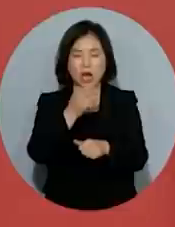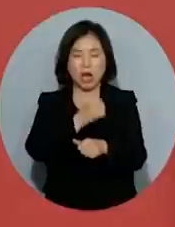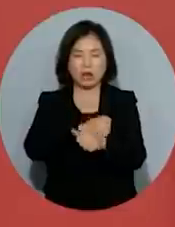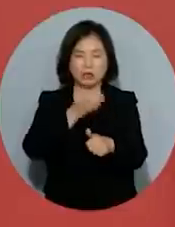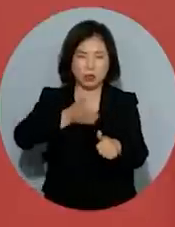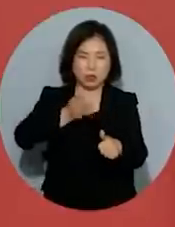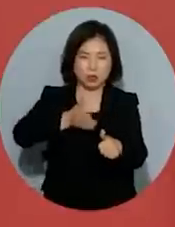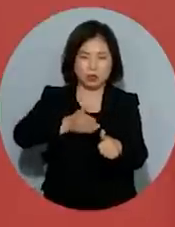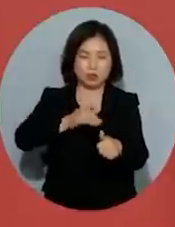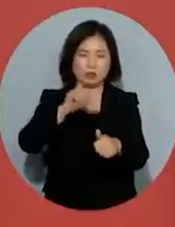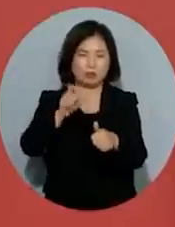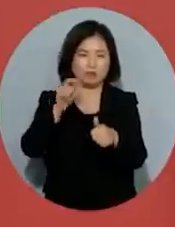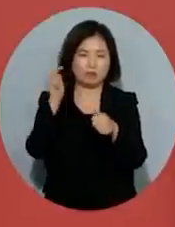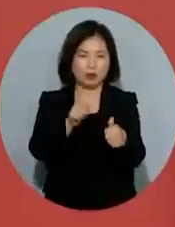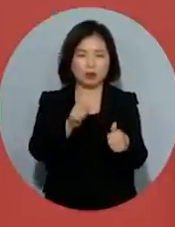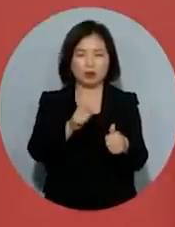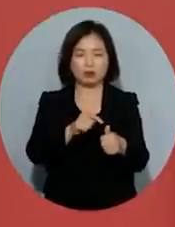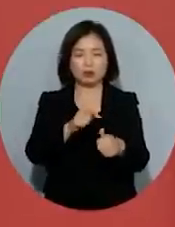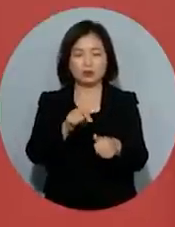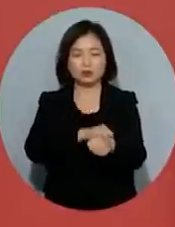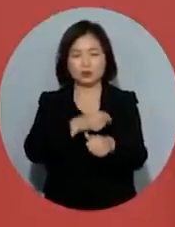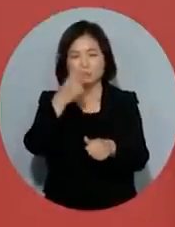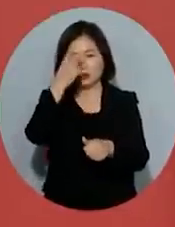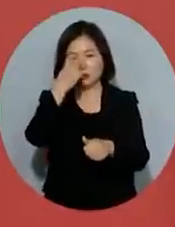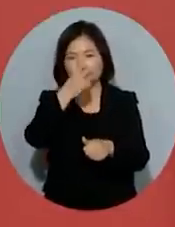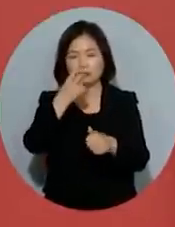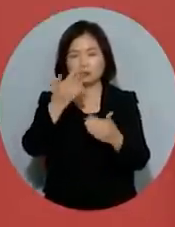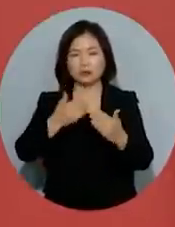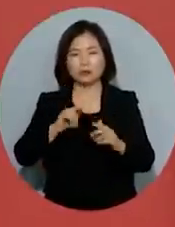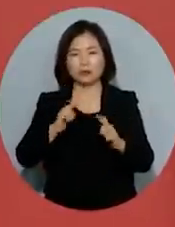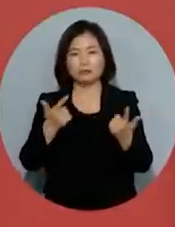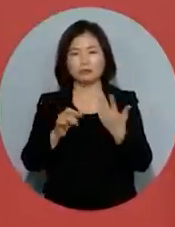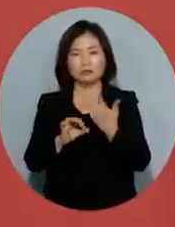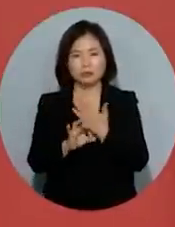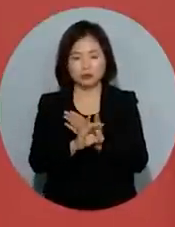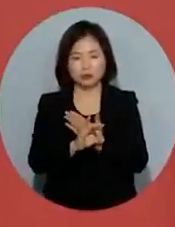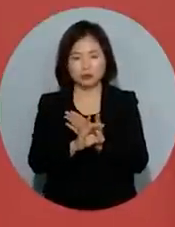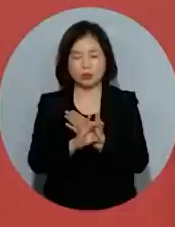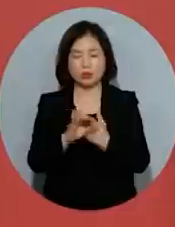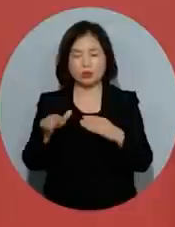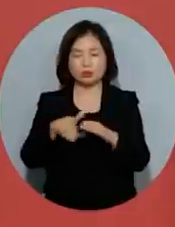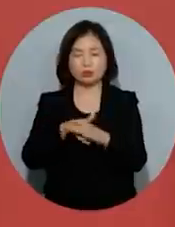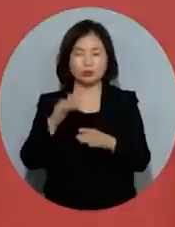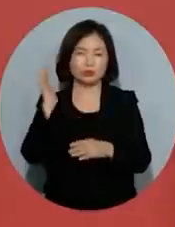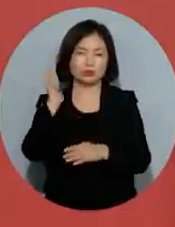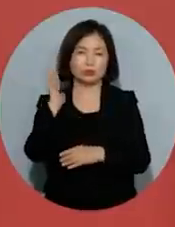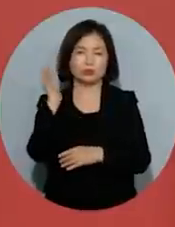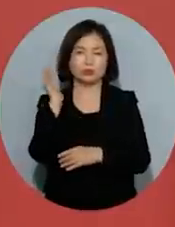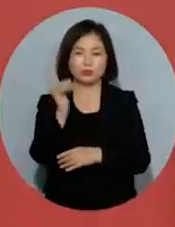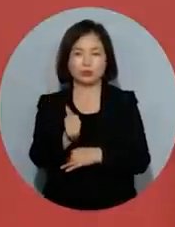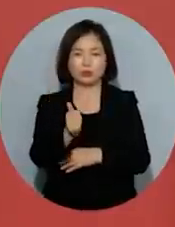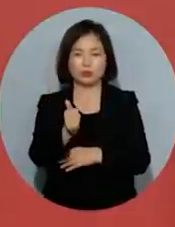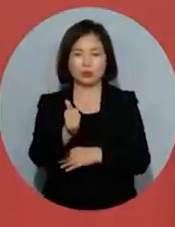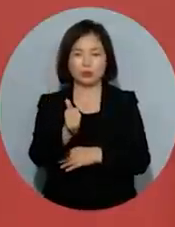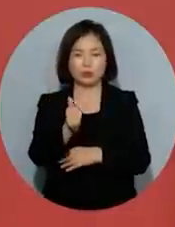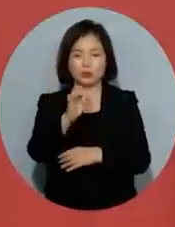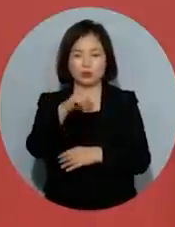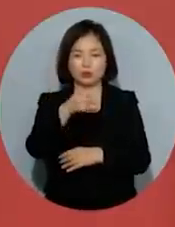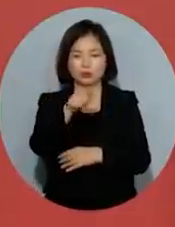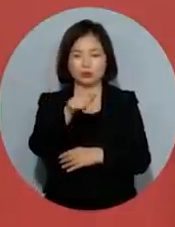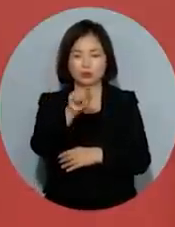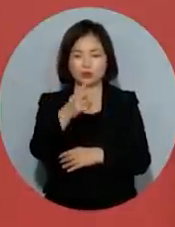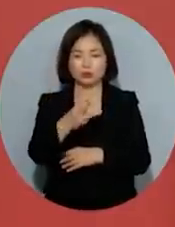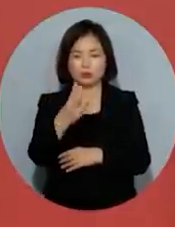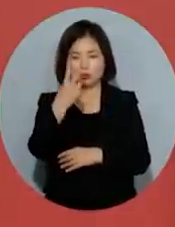강하게 했습니다. 만약 특검을 받지 않으면 문 대통령이 윤석열 검찰